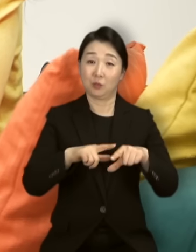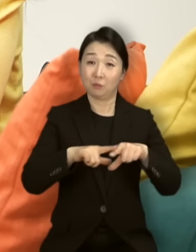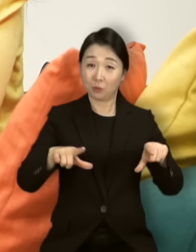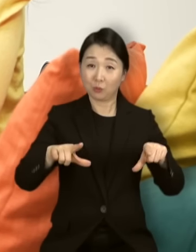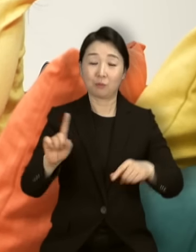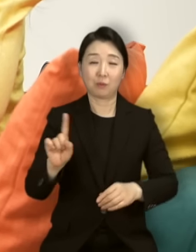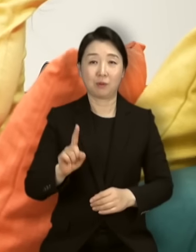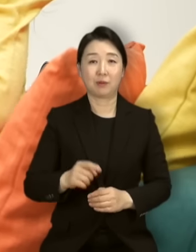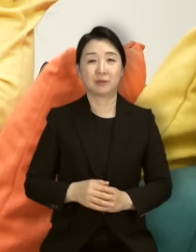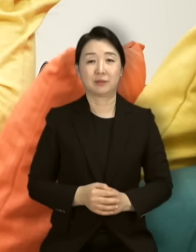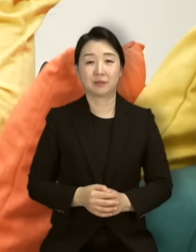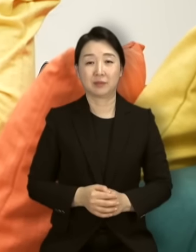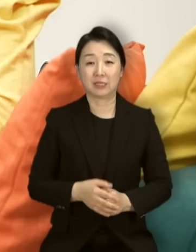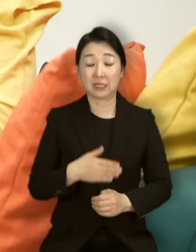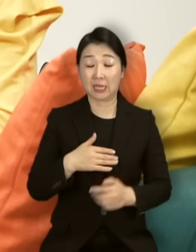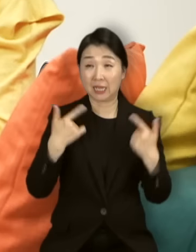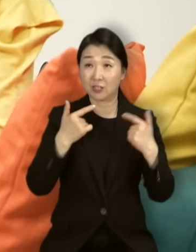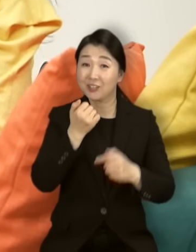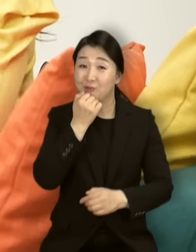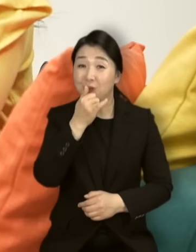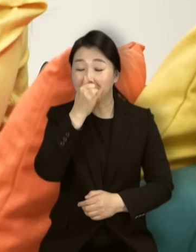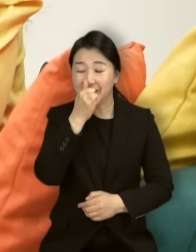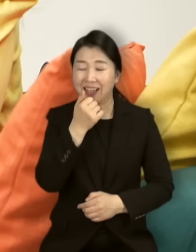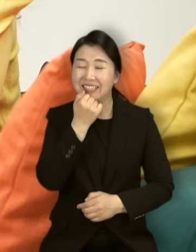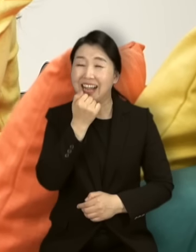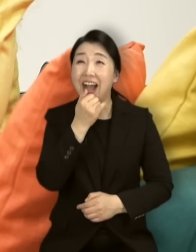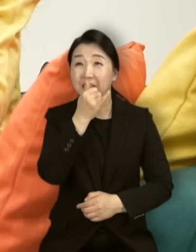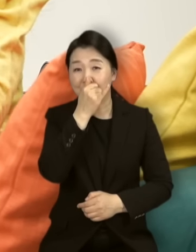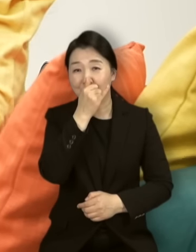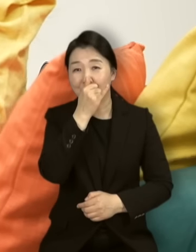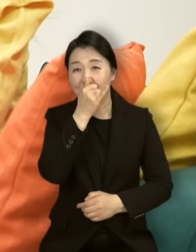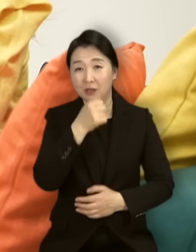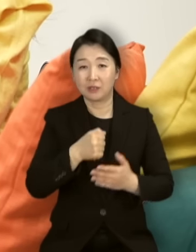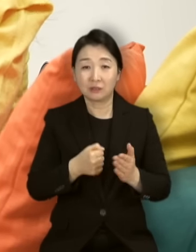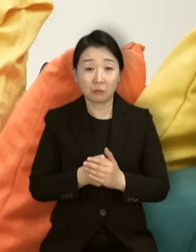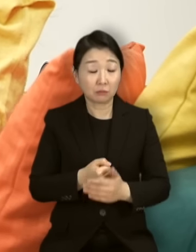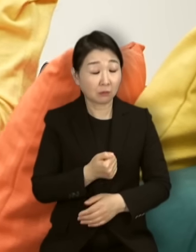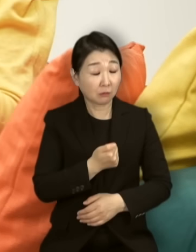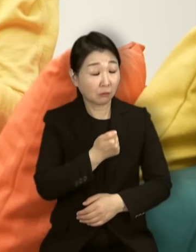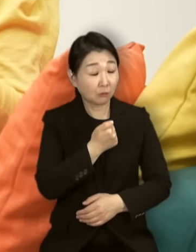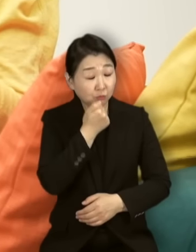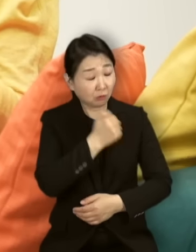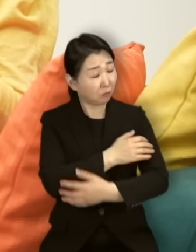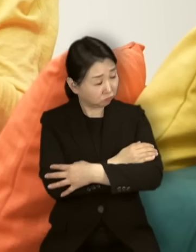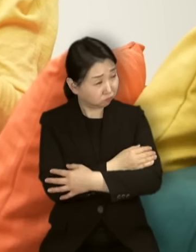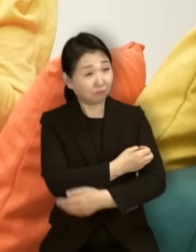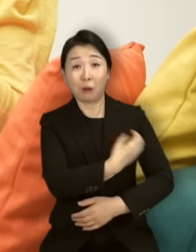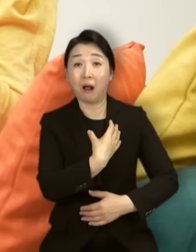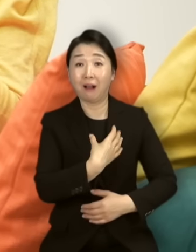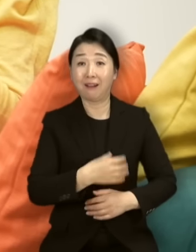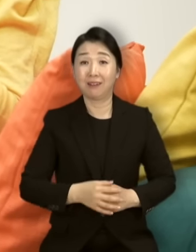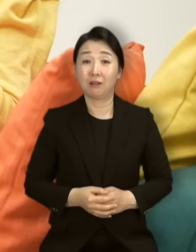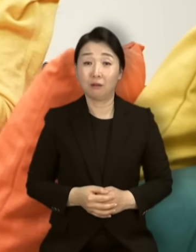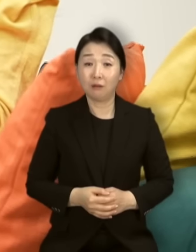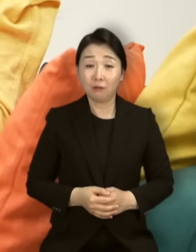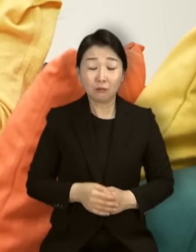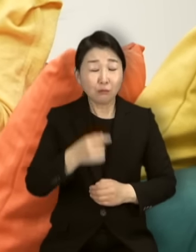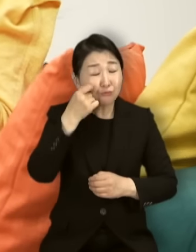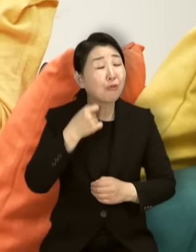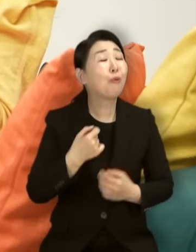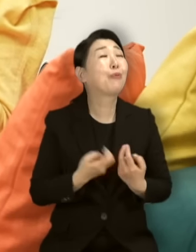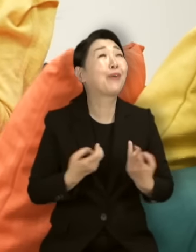이러신 거예요 그래서 내가 그럼 울어 이러니까 그게 웃음이 전도 된다고 하잖아요 그렇죠 그렇죠